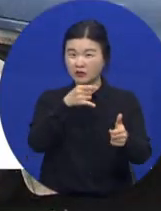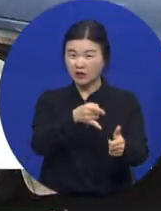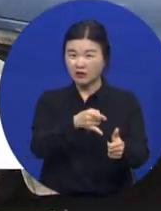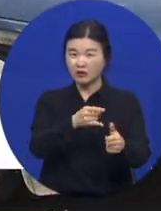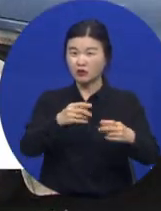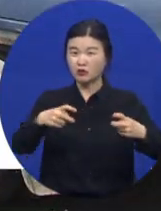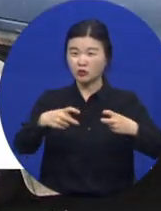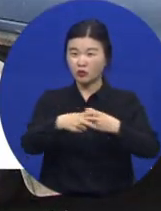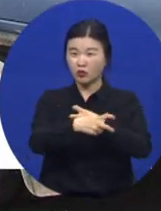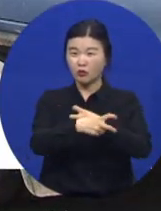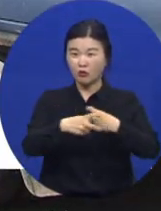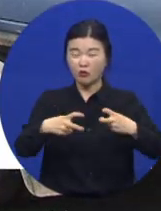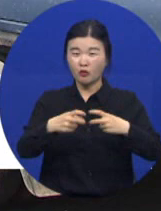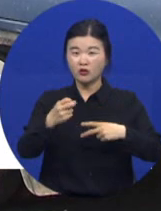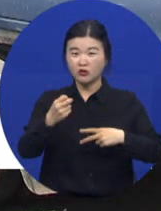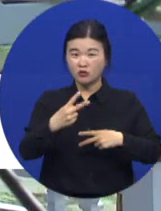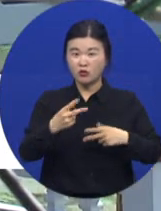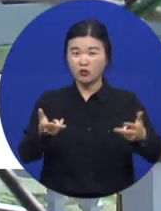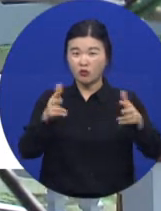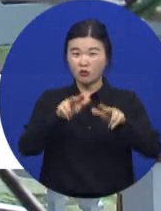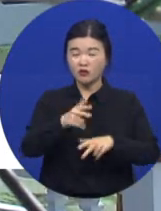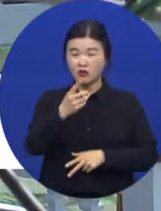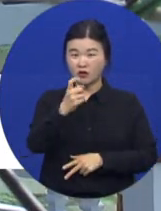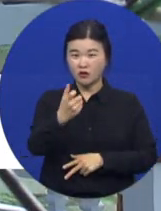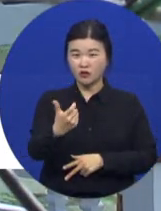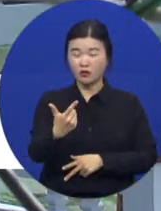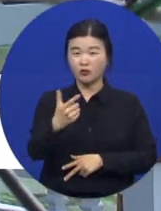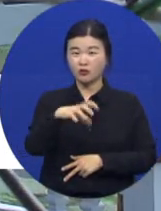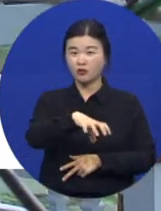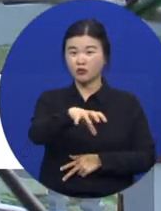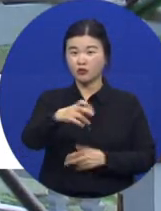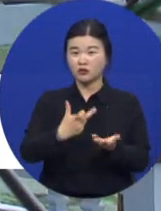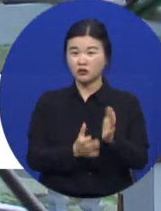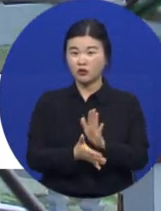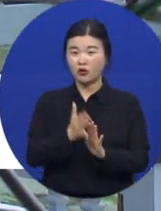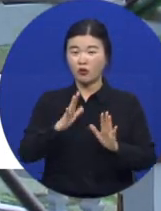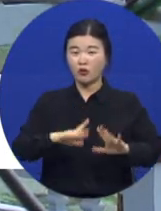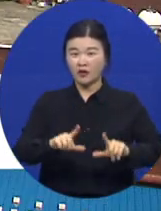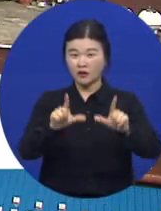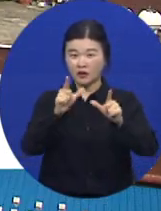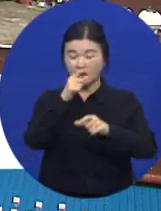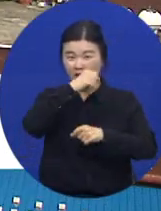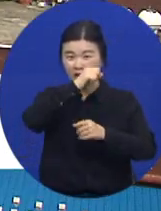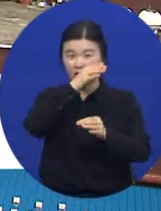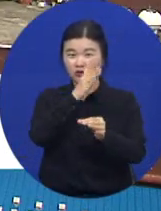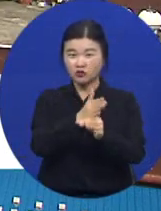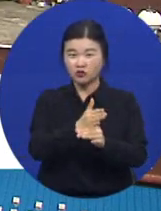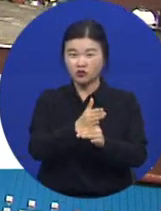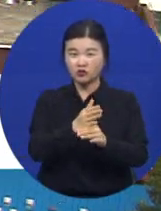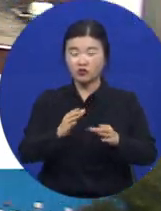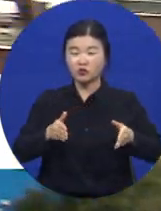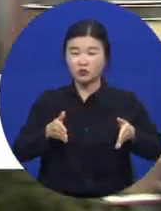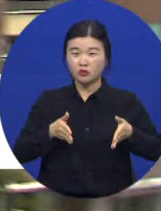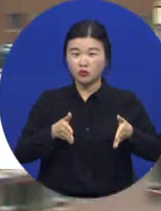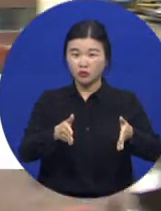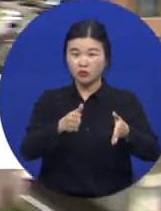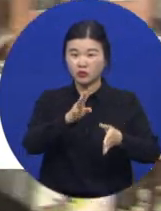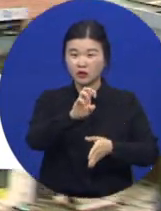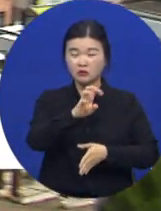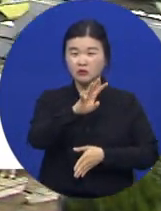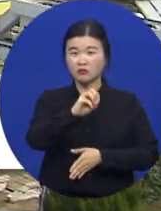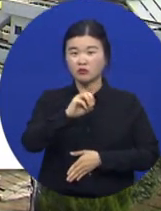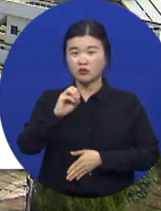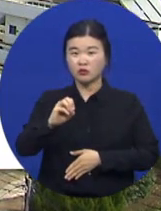도로 37개 노선과 공원 16곳으로 제주시는 올해 예산 가운데 이달까지 도로 48%,